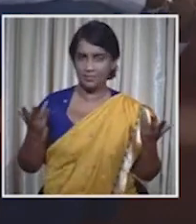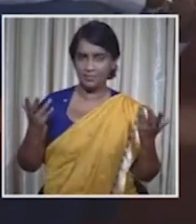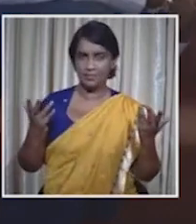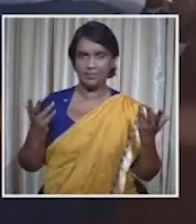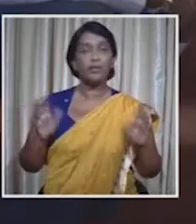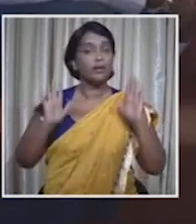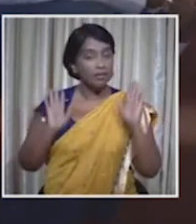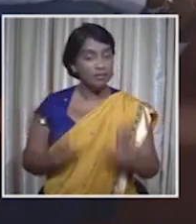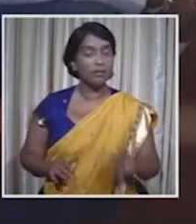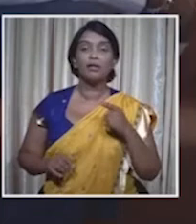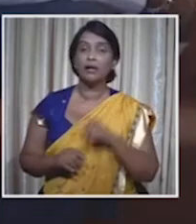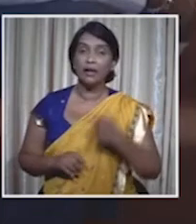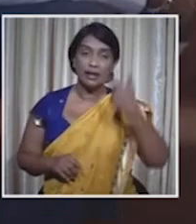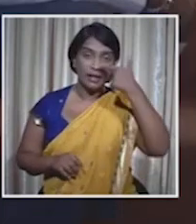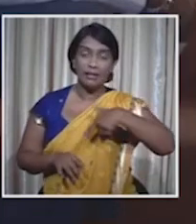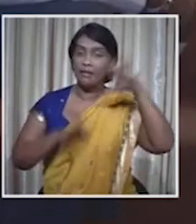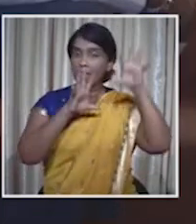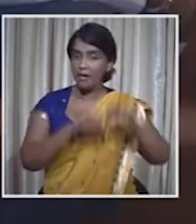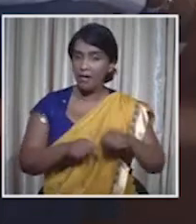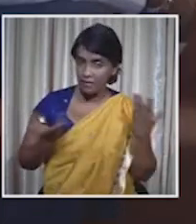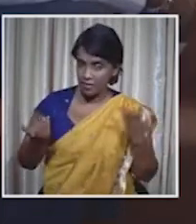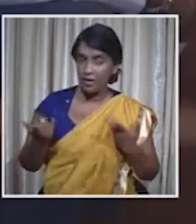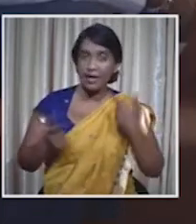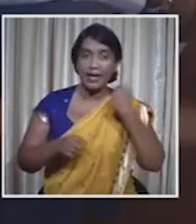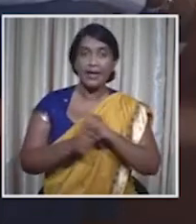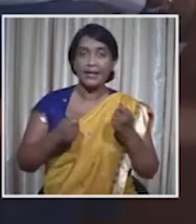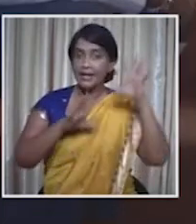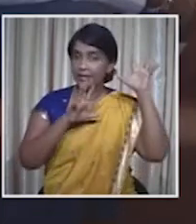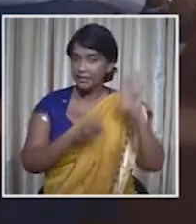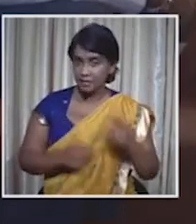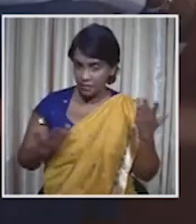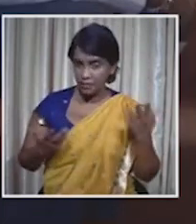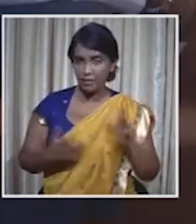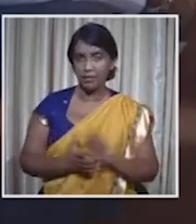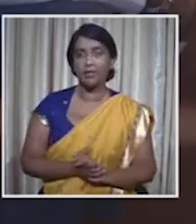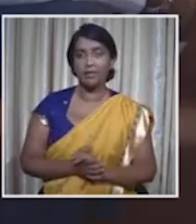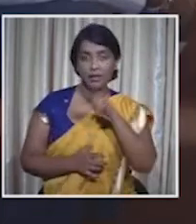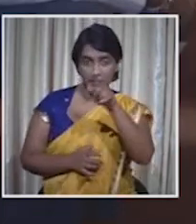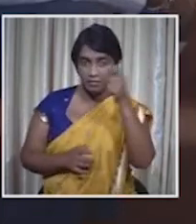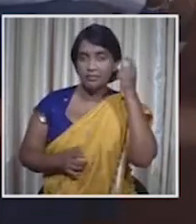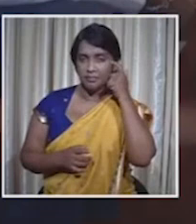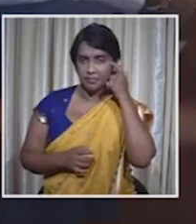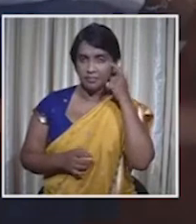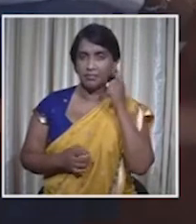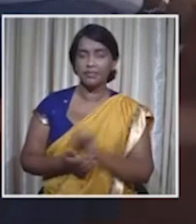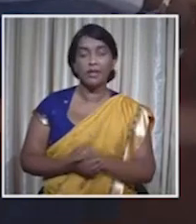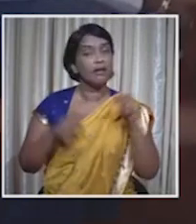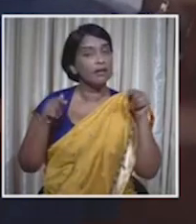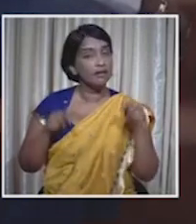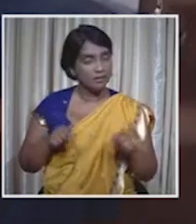නැහැ. හැබැයි ඔබතුමාලට තෙල් ටික ගේන්න බැරි වුණා. ගෑස් ටික ගේන්න බැරි වුණා. ඔබතුමාලට මතක